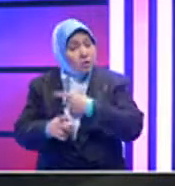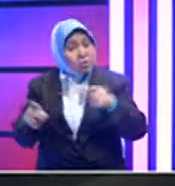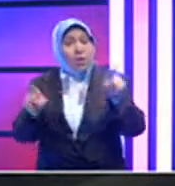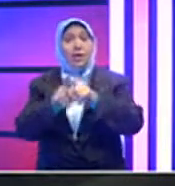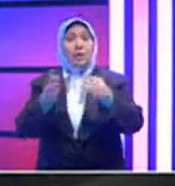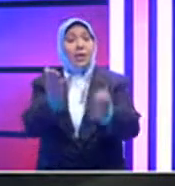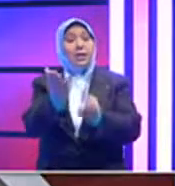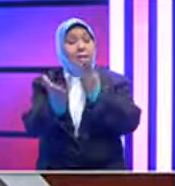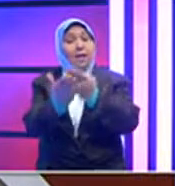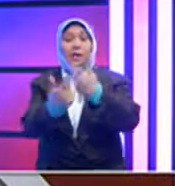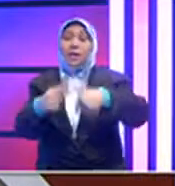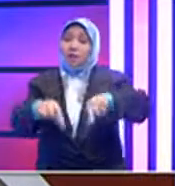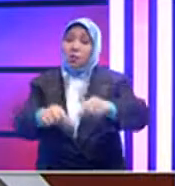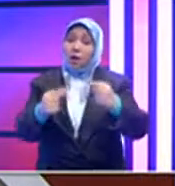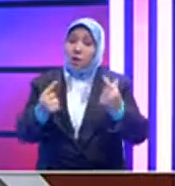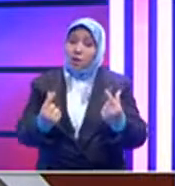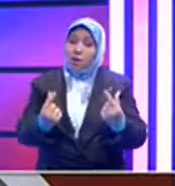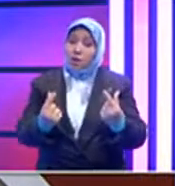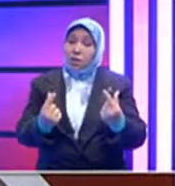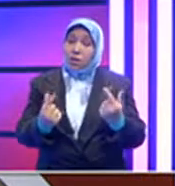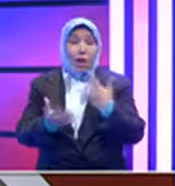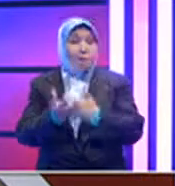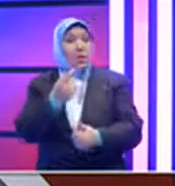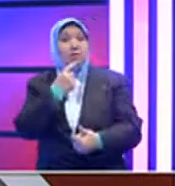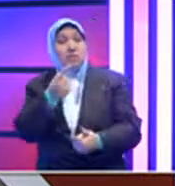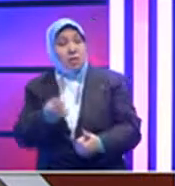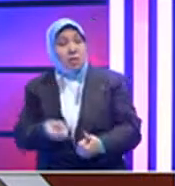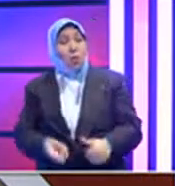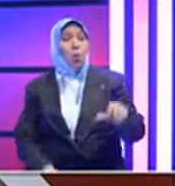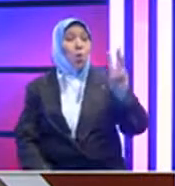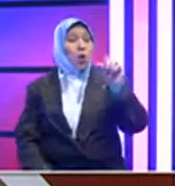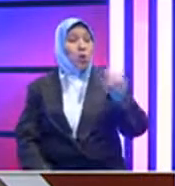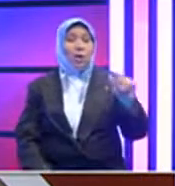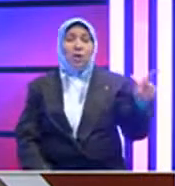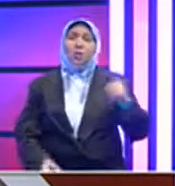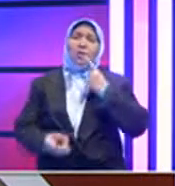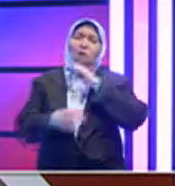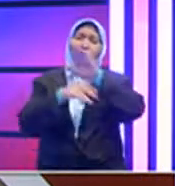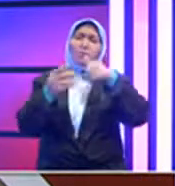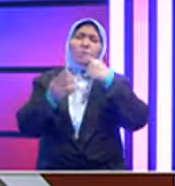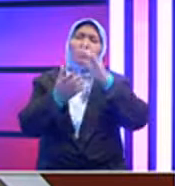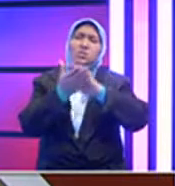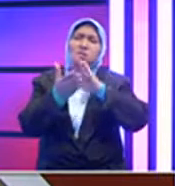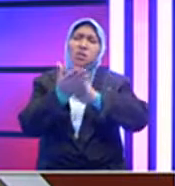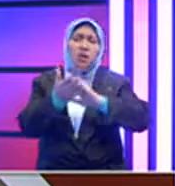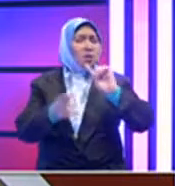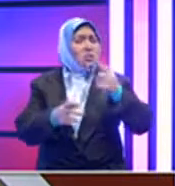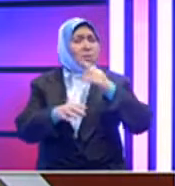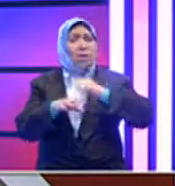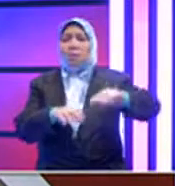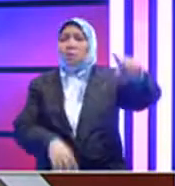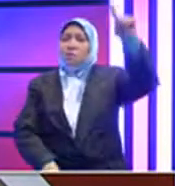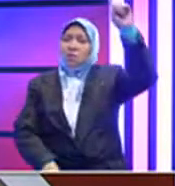daripada Quran ayat apa katanya wakulil hamdulillah ya Katakanlah segala pujian bagi Allah